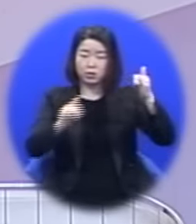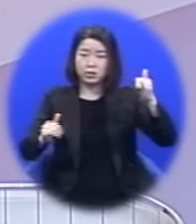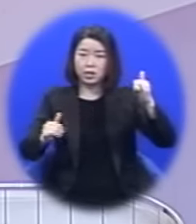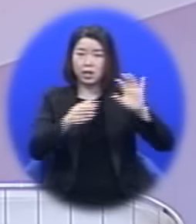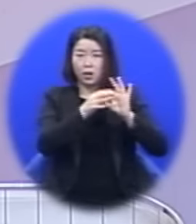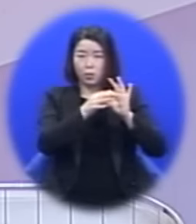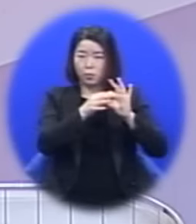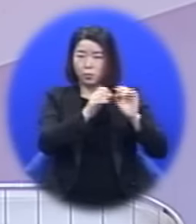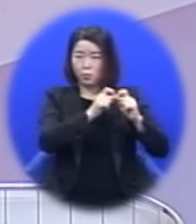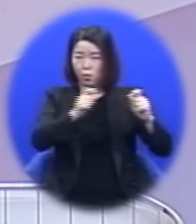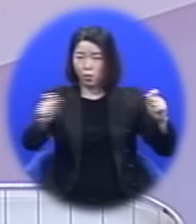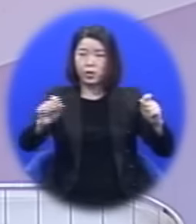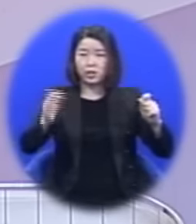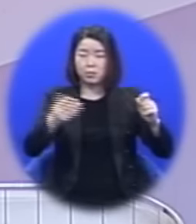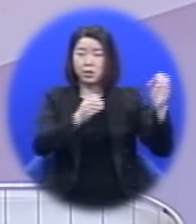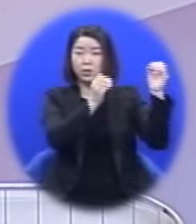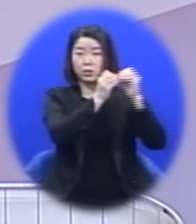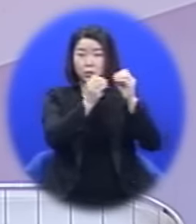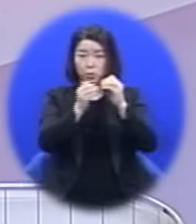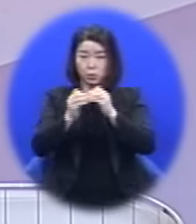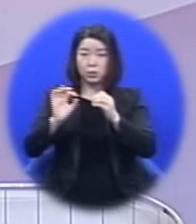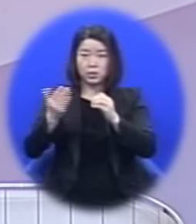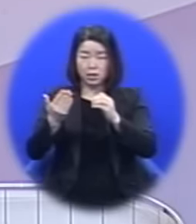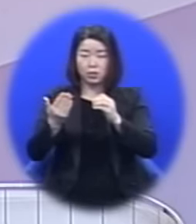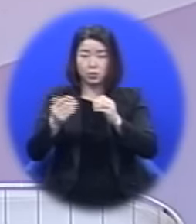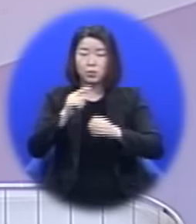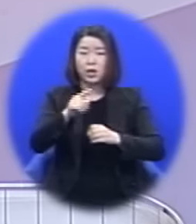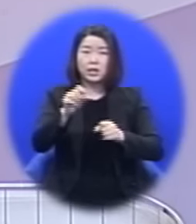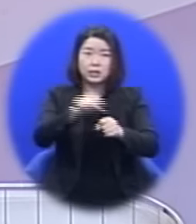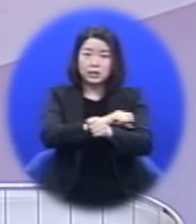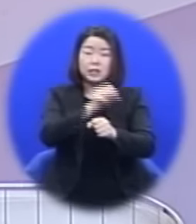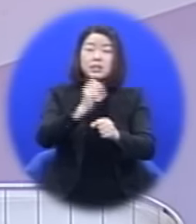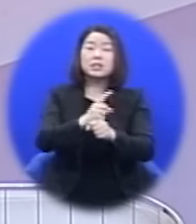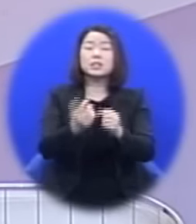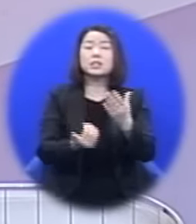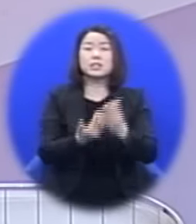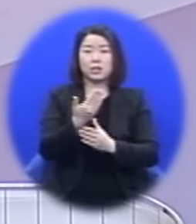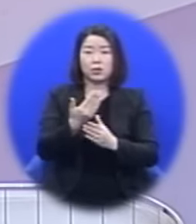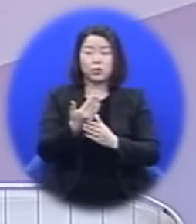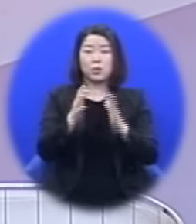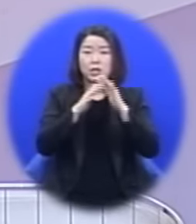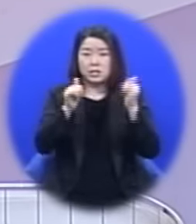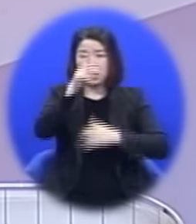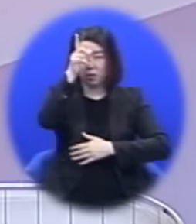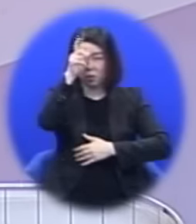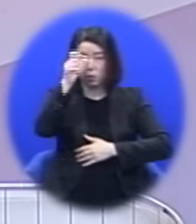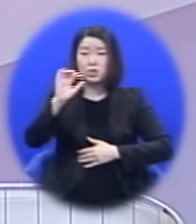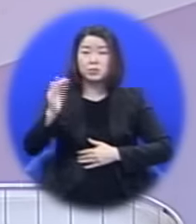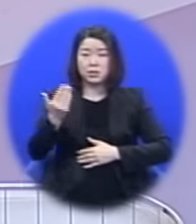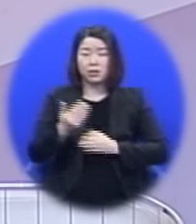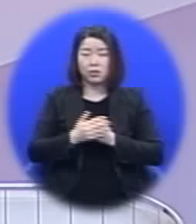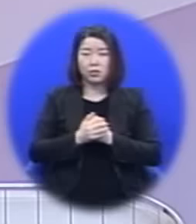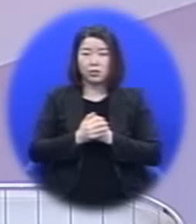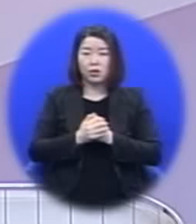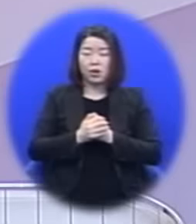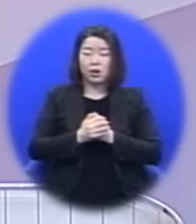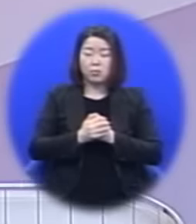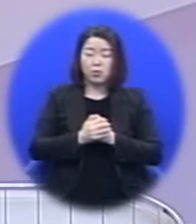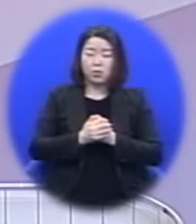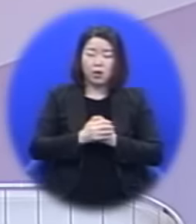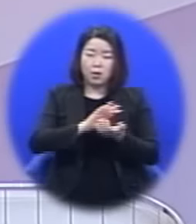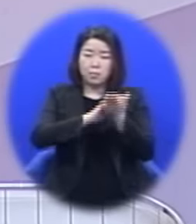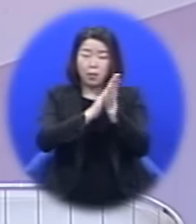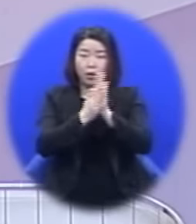전통이 생기고 그 나름대로 그 교회의 특징이 생기고 사람의 고집이 생기고 좀처럼 교회